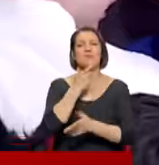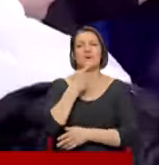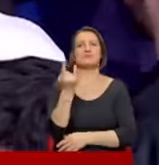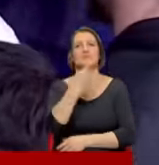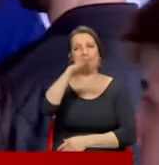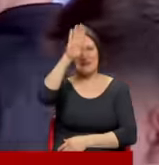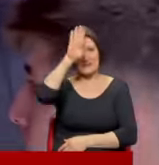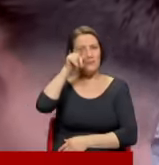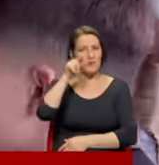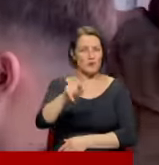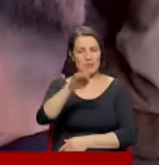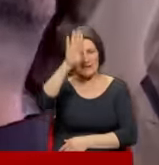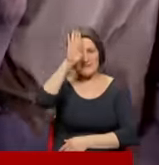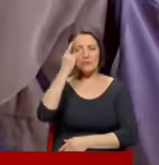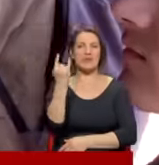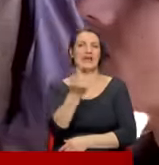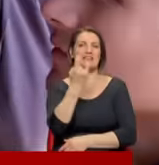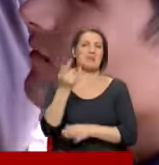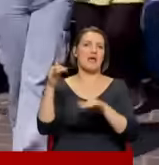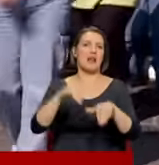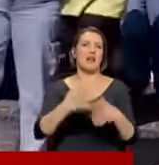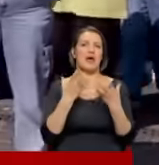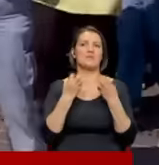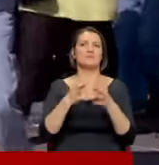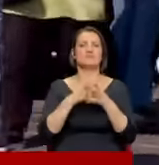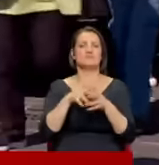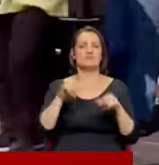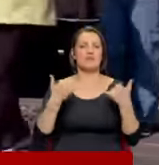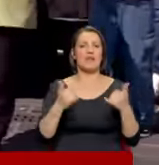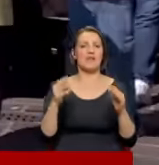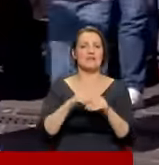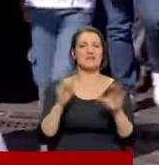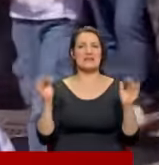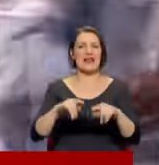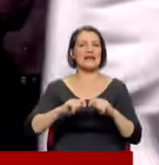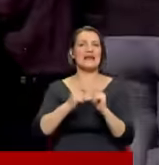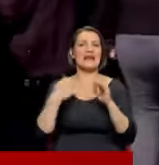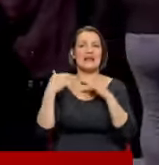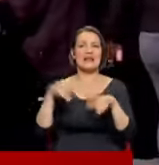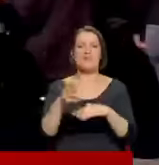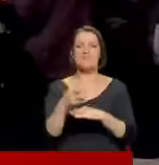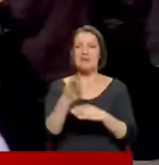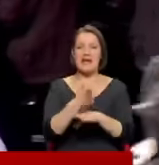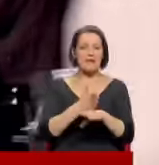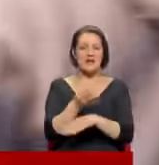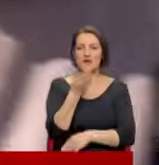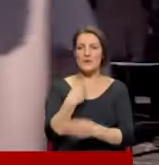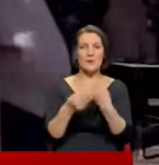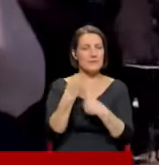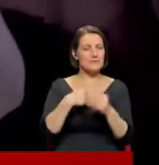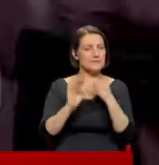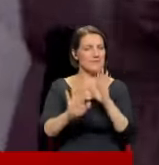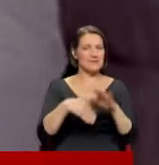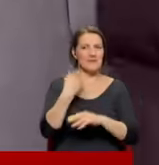çıktı İstanbullu da İstanbul'a gezmeye gelenler de. Biz buraya tatil için geldik Kırıkkale'den. Balık ekmek yiyoruz. Sonra